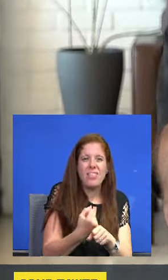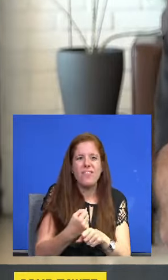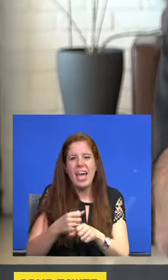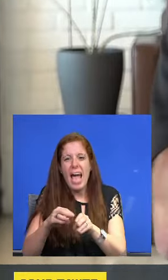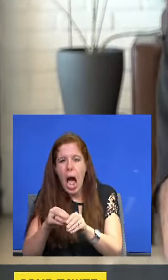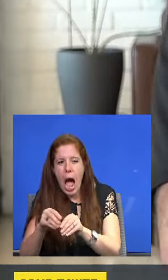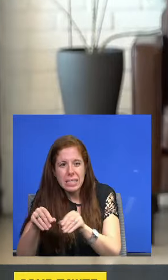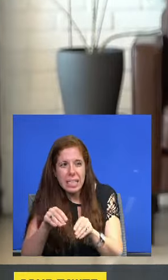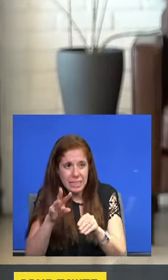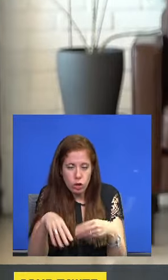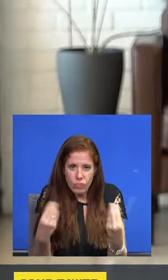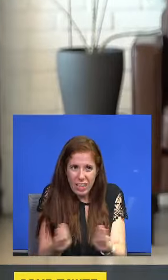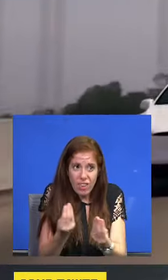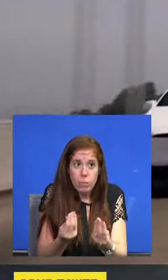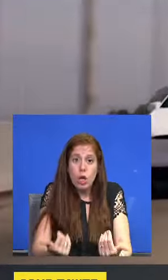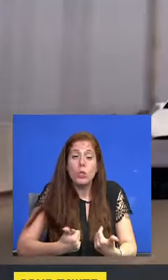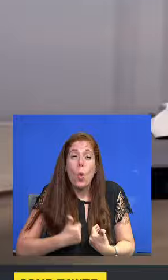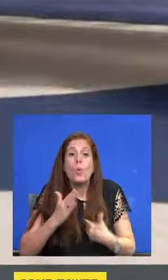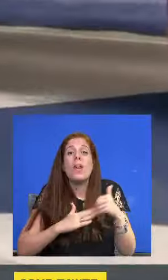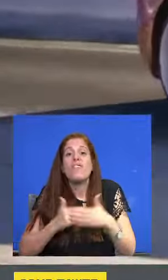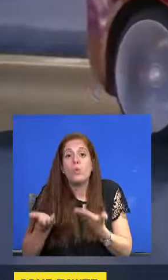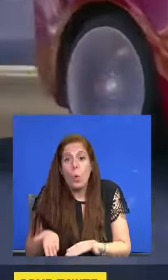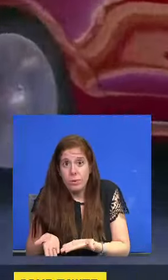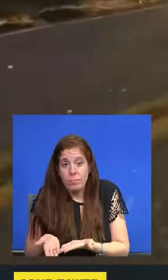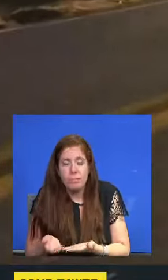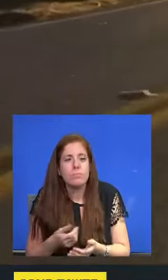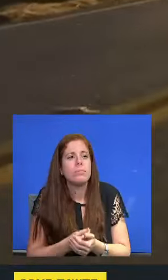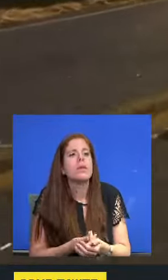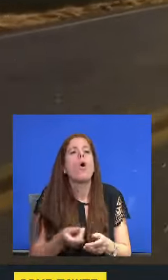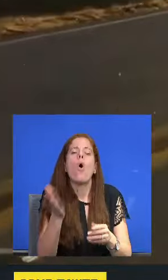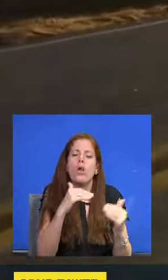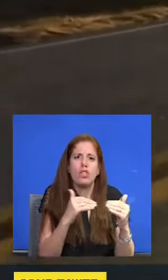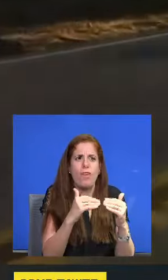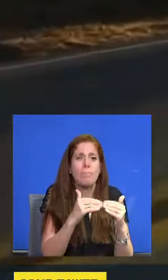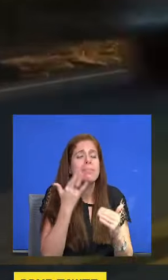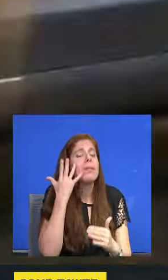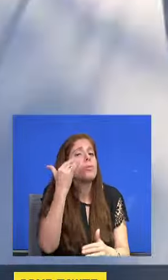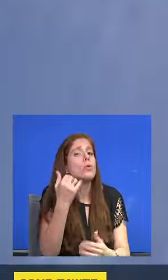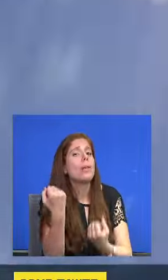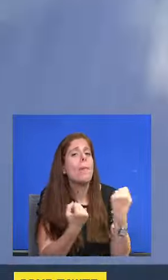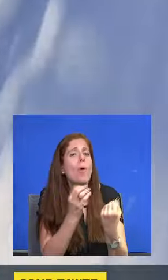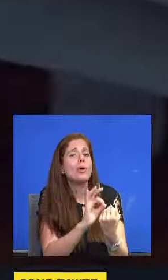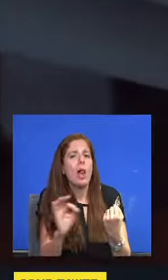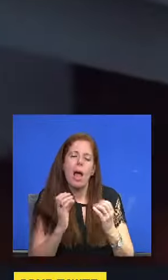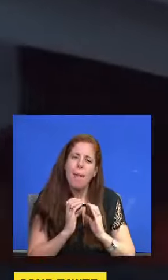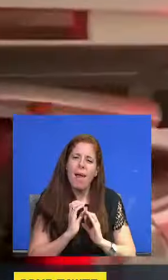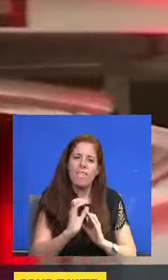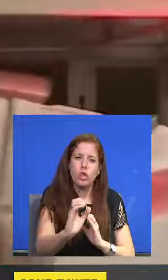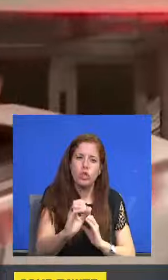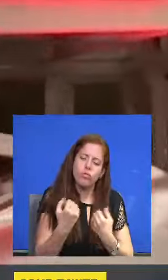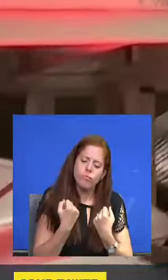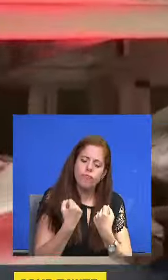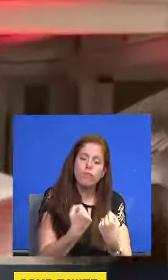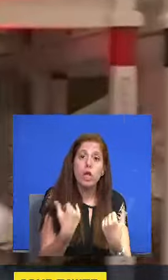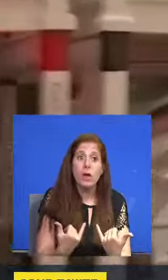אותם אינגרידיאנס שעוזרים לנו לבנות את הבניין הזה. והנה עוד השוואה. דמיינו את המכונית שלכם על הכביש. עכשיו תחשבו